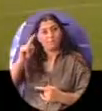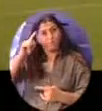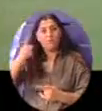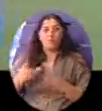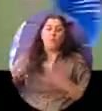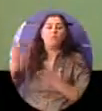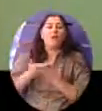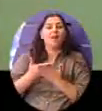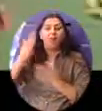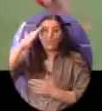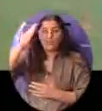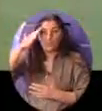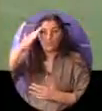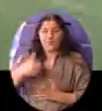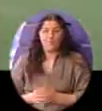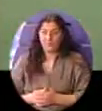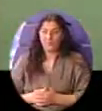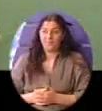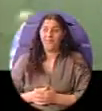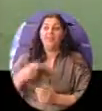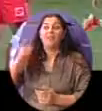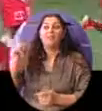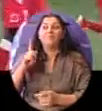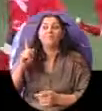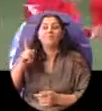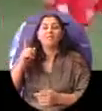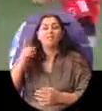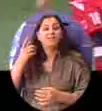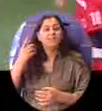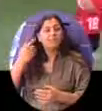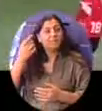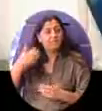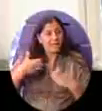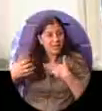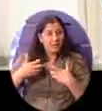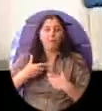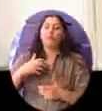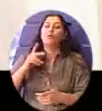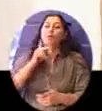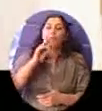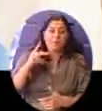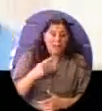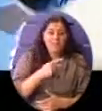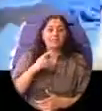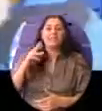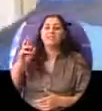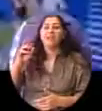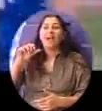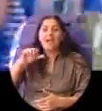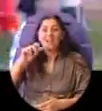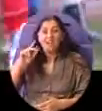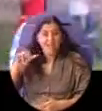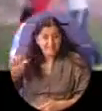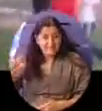את המודעות. בין השחקנים שתרמו מזמנם היקר היו קובי פרץ, נטי רביץ, רודריגו גונזלס, ובראשם הקפטן אק